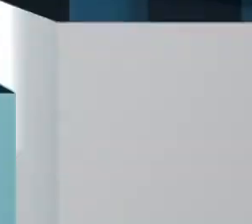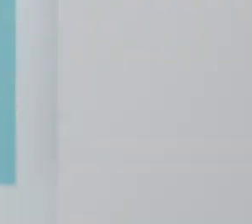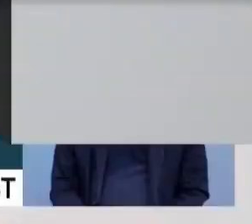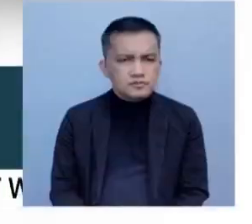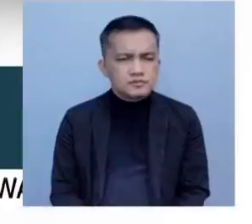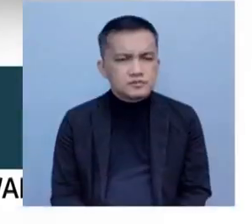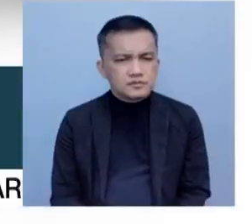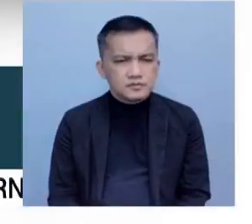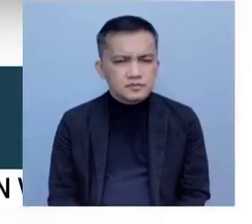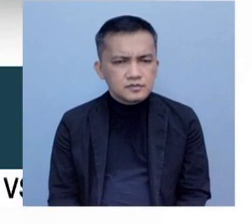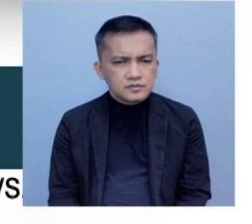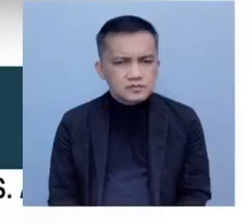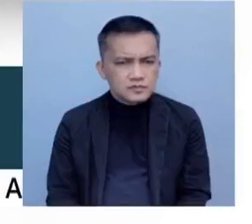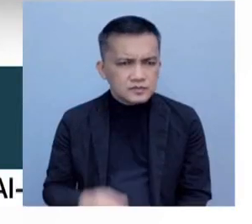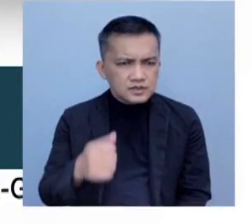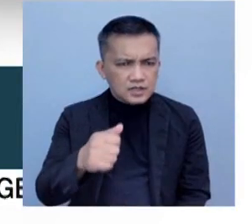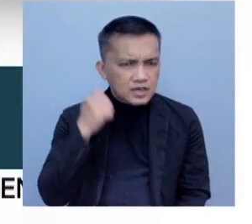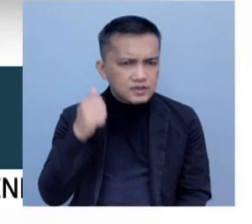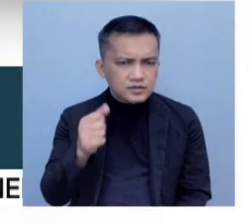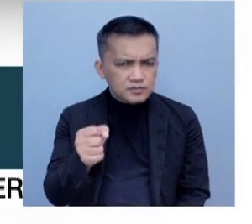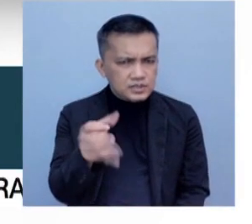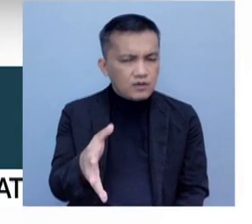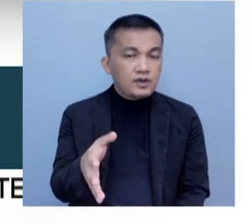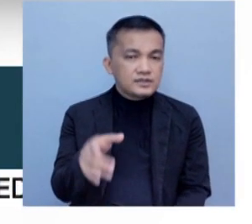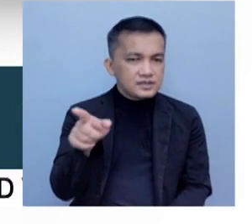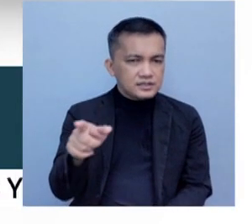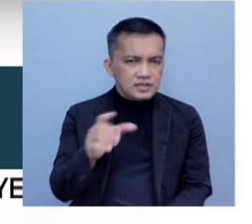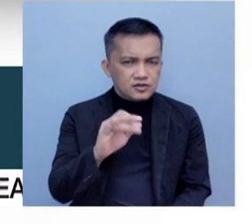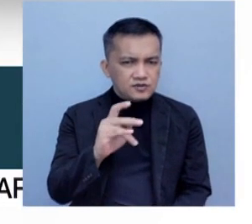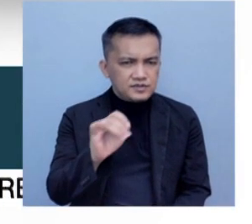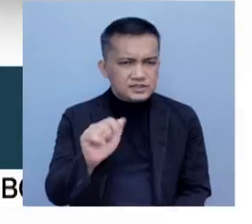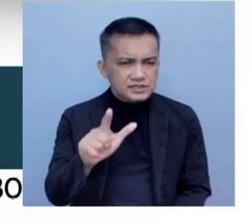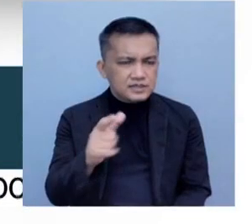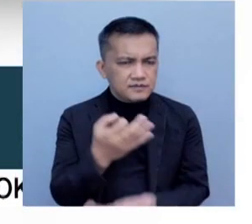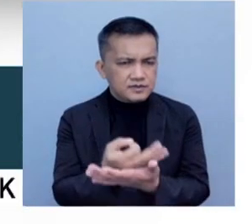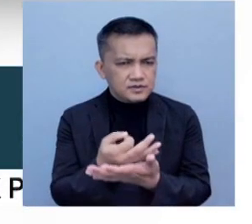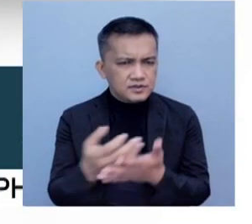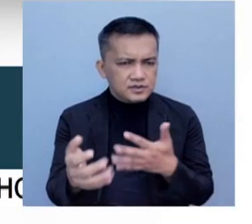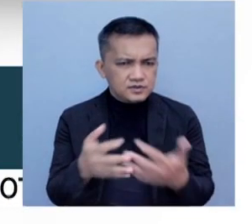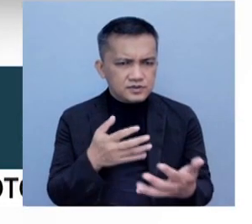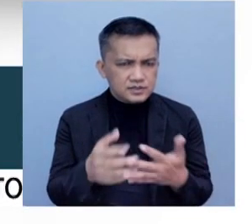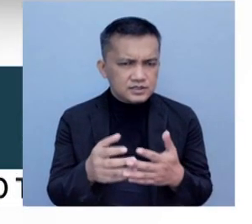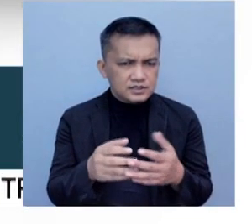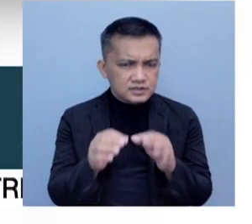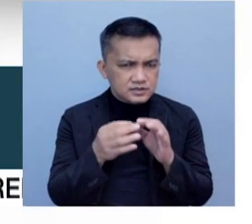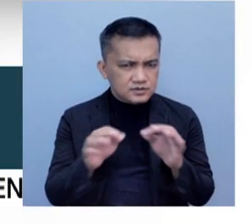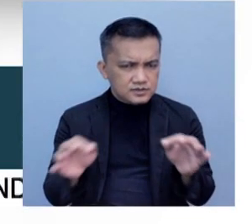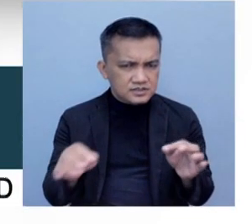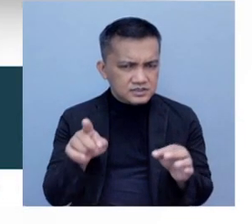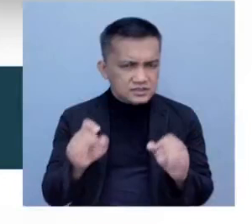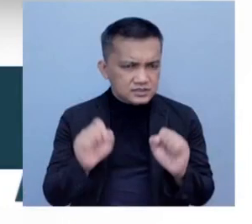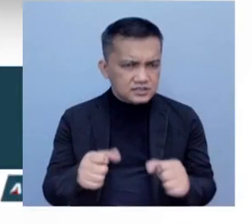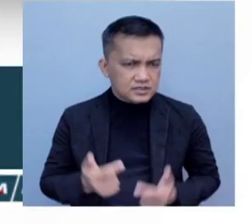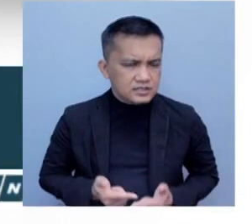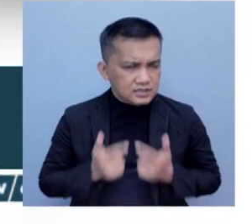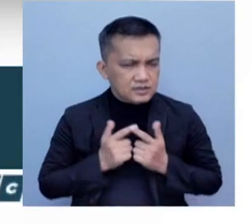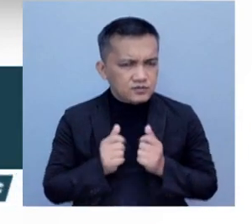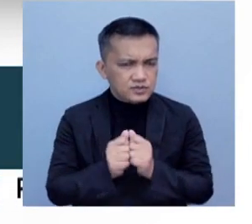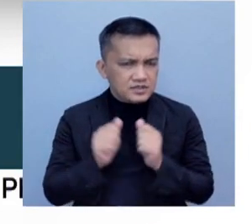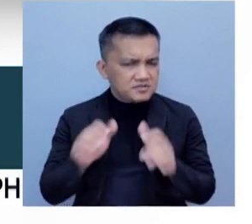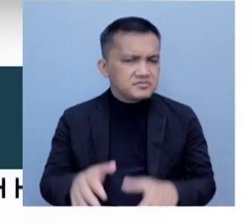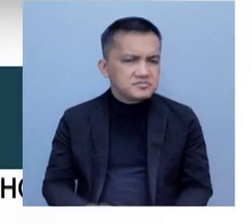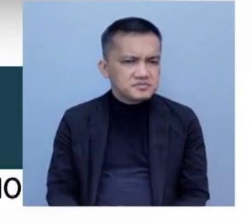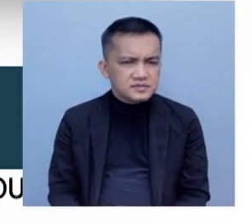Ayaw niya talagang bitawan yung kanyang confidential fund despite the statements na she can live without it. Kung siya